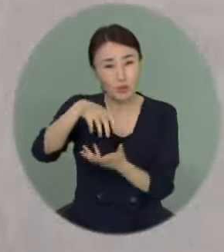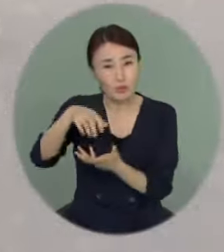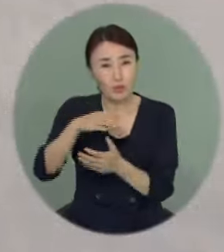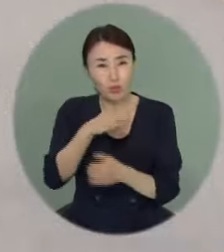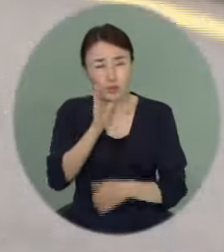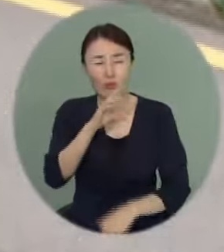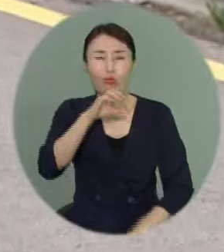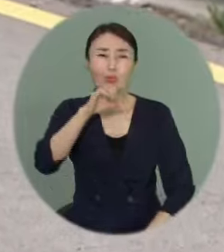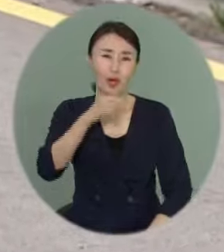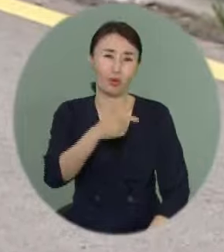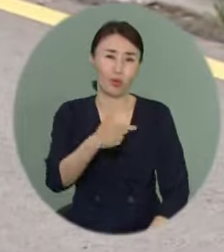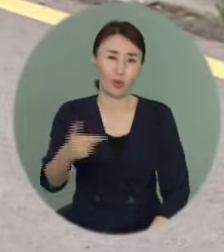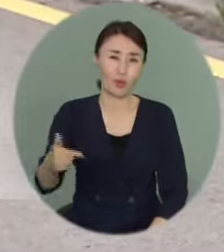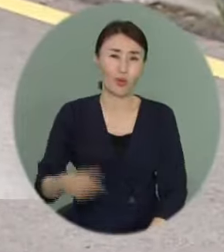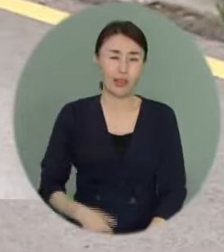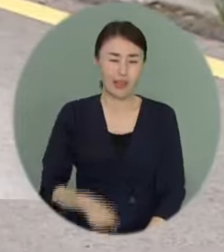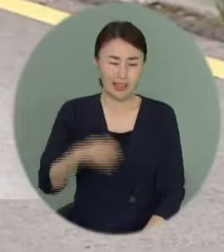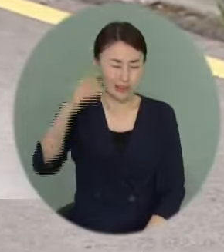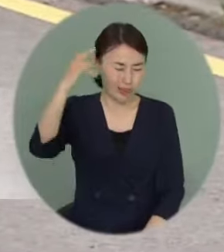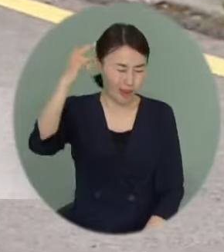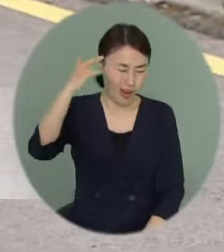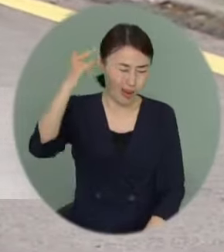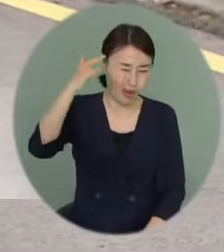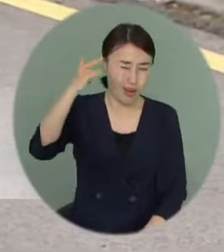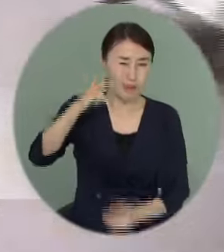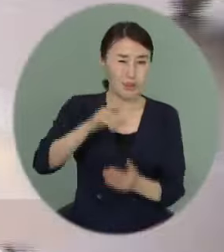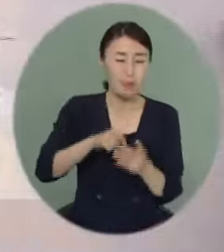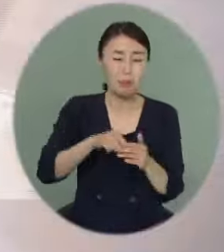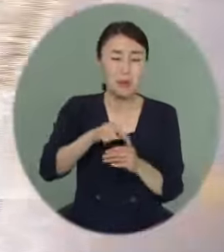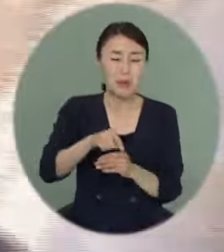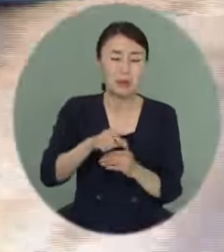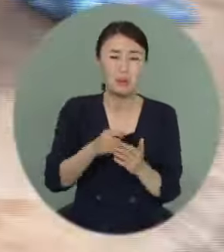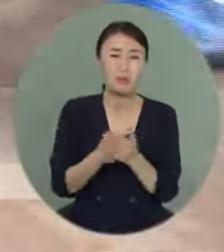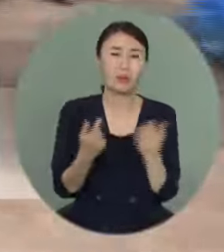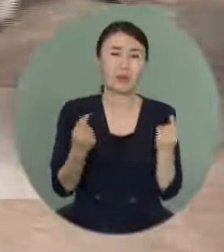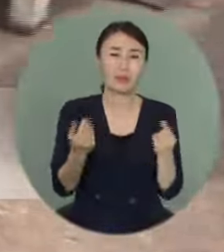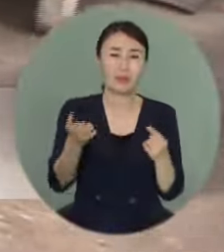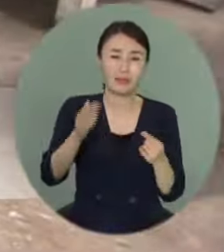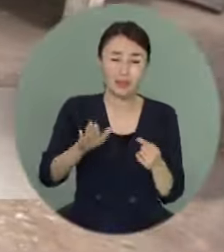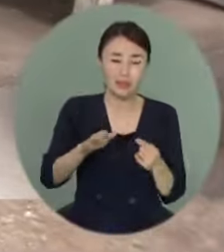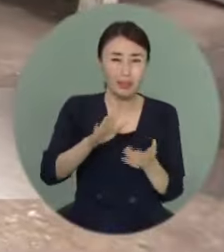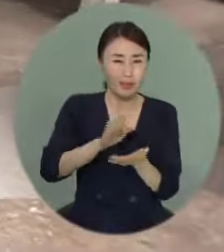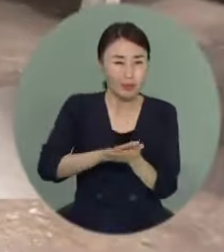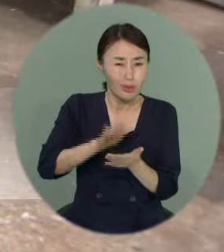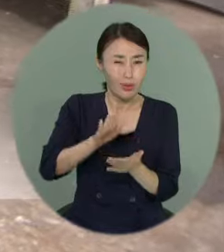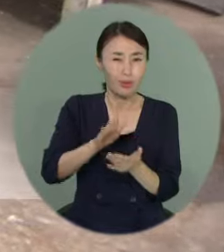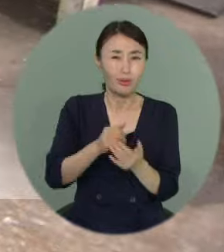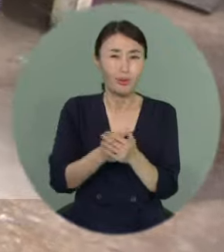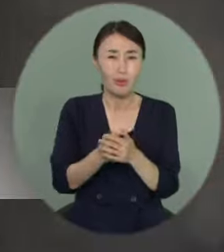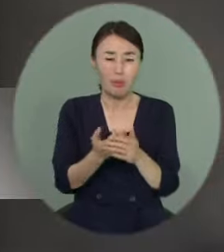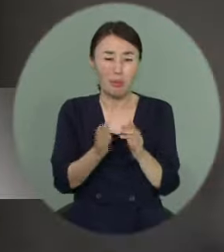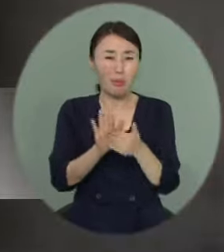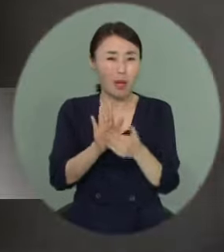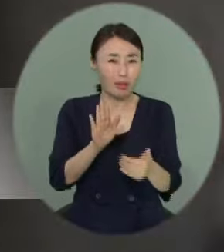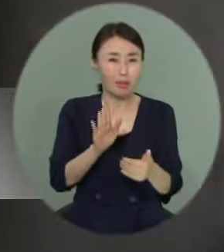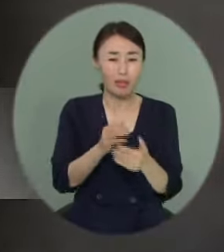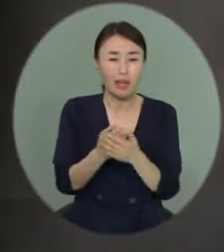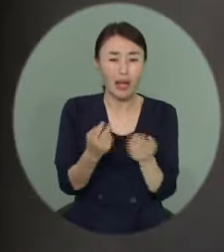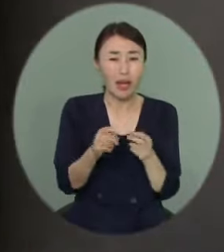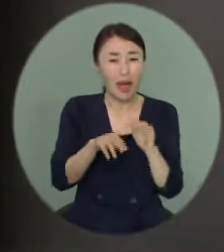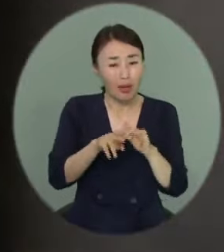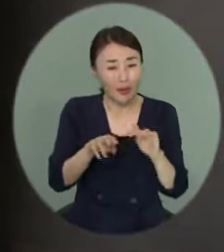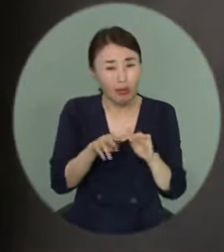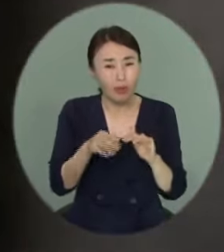노인들은 불만입니다 대약 볕에 노출되 있는 것은 똑같은데 폭염을 피할 수 있는 대책에 왜 자신들은